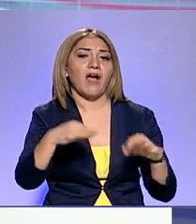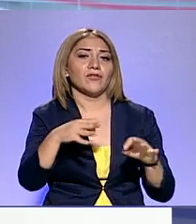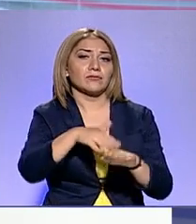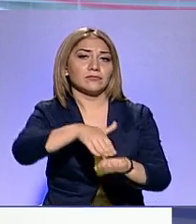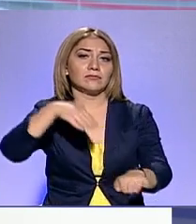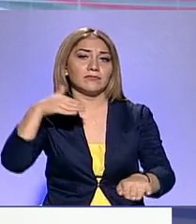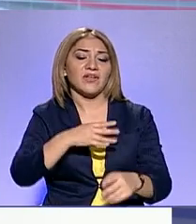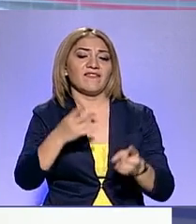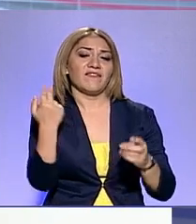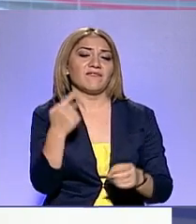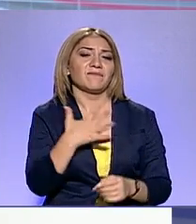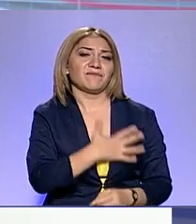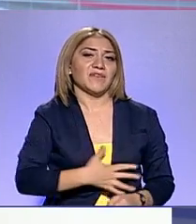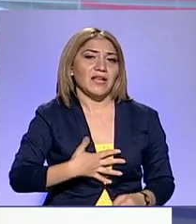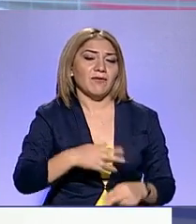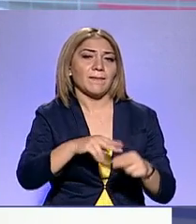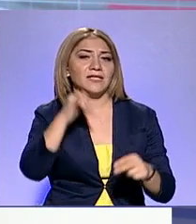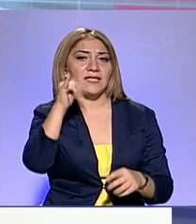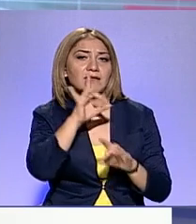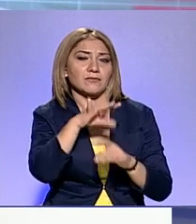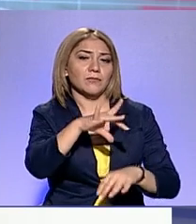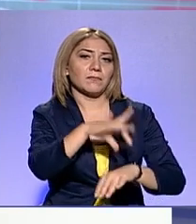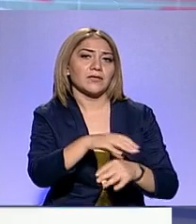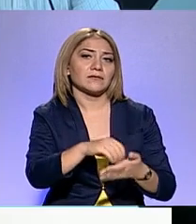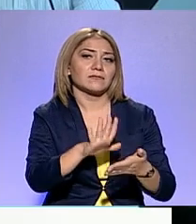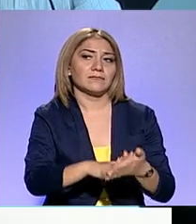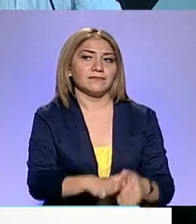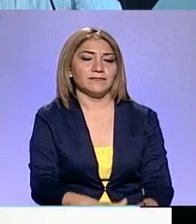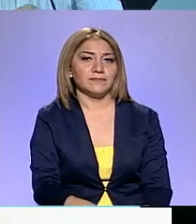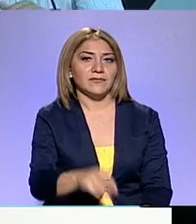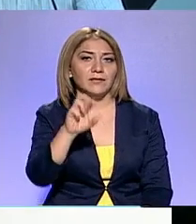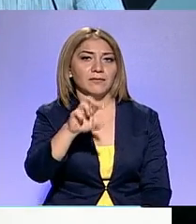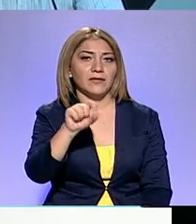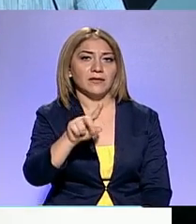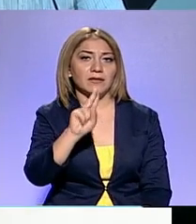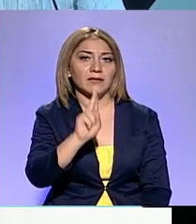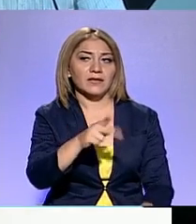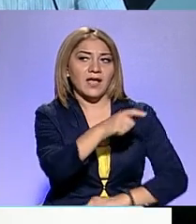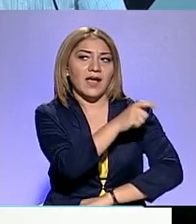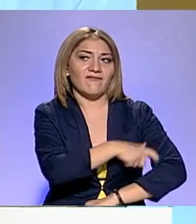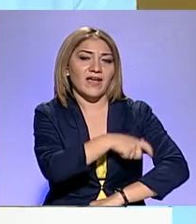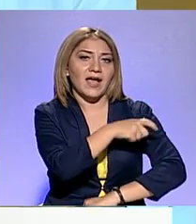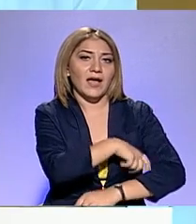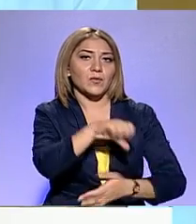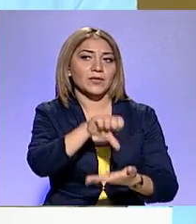իրավապահներին չեն ահազանգի, կբավարարվեն փաստն արձանագրելով։ Բարգավաճ Հայաստանի ավականու տեխնատուներն ասում են, քյուրիմացություն է